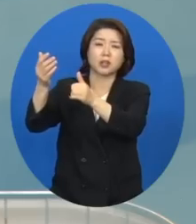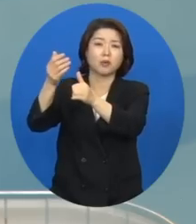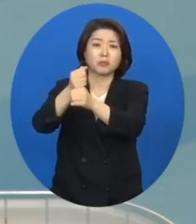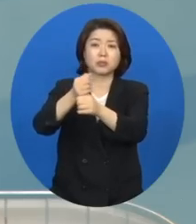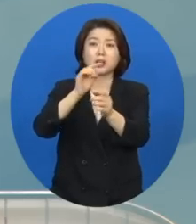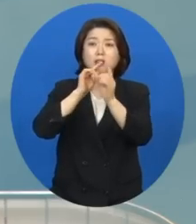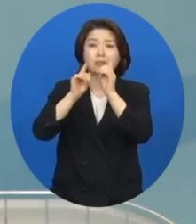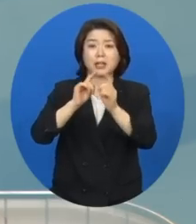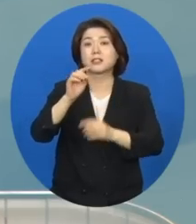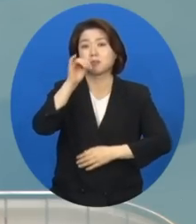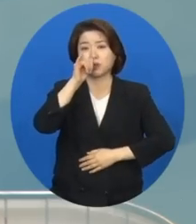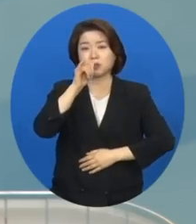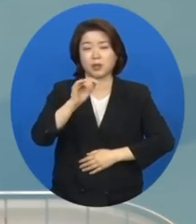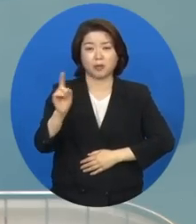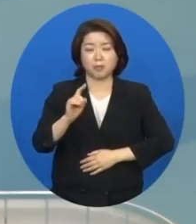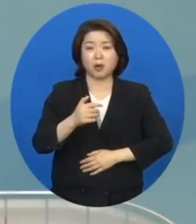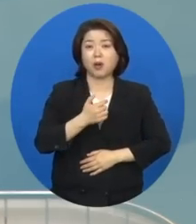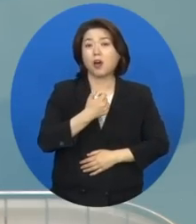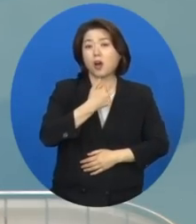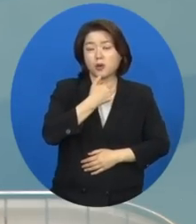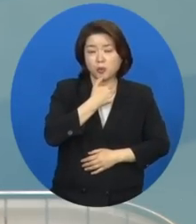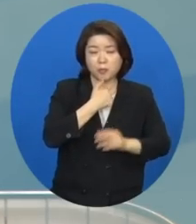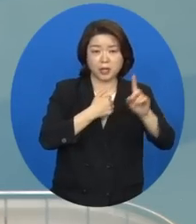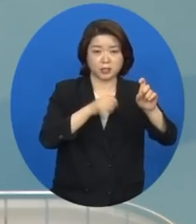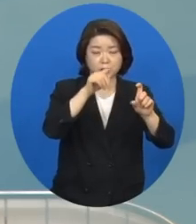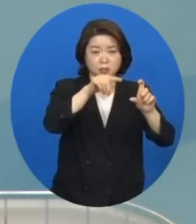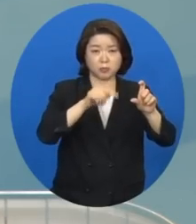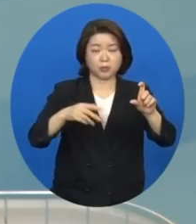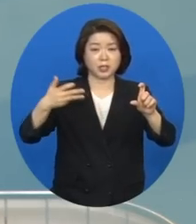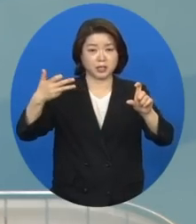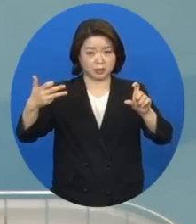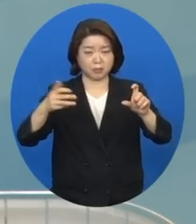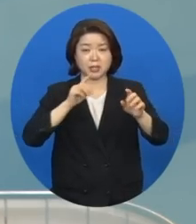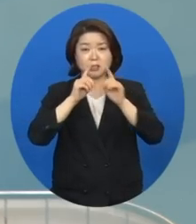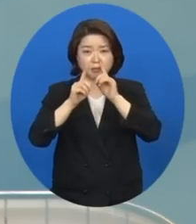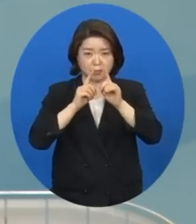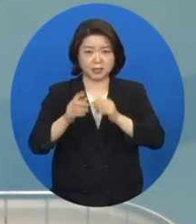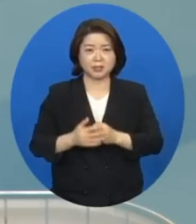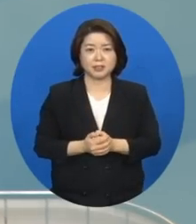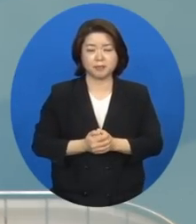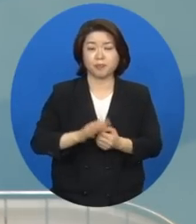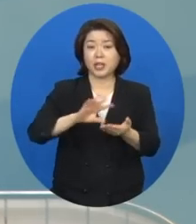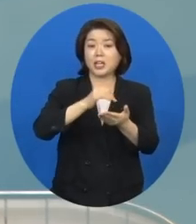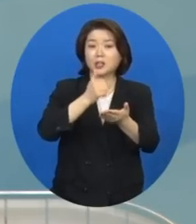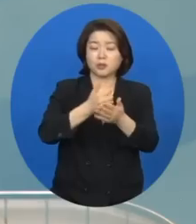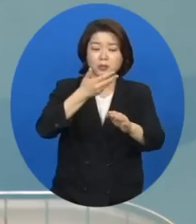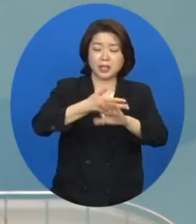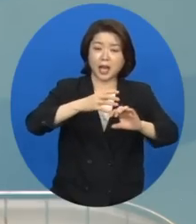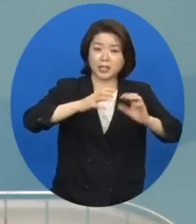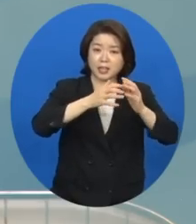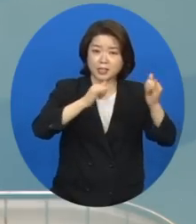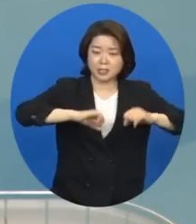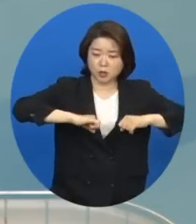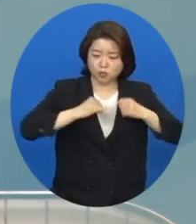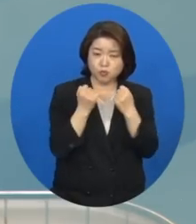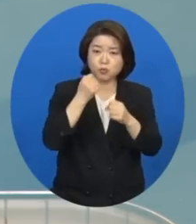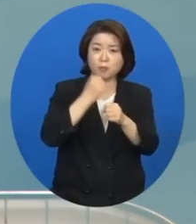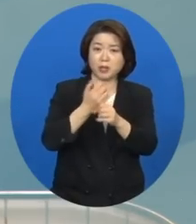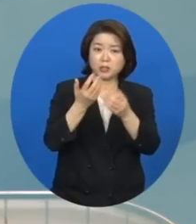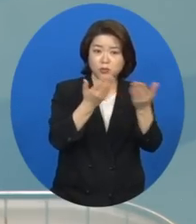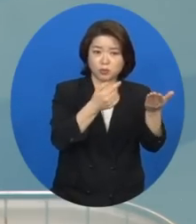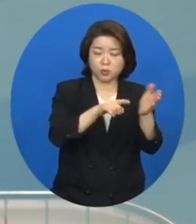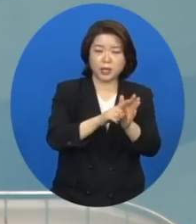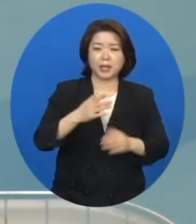말씀이 있습니다. 로마서 15장 18절 말씀이에요. 그리스도께서 이방인들을 순종하게 하기 위하여 나를